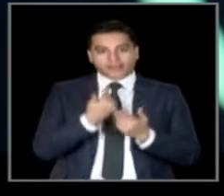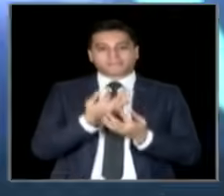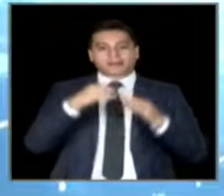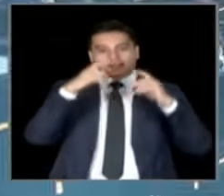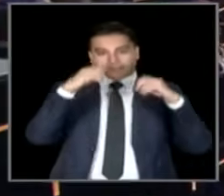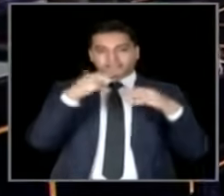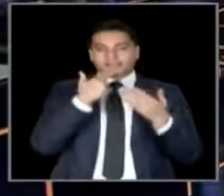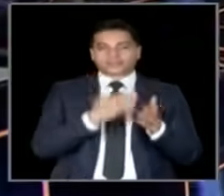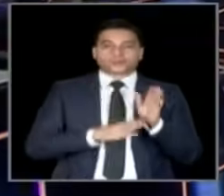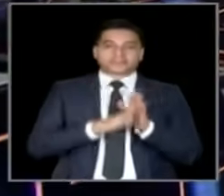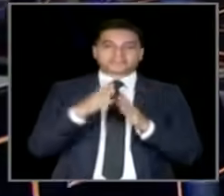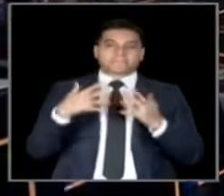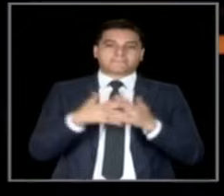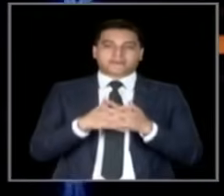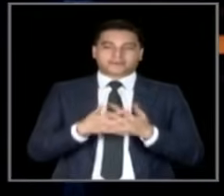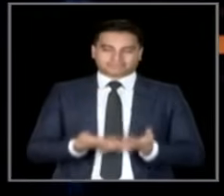إن احنا نكسب.